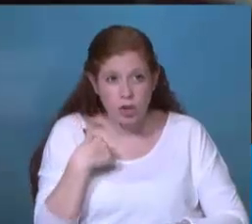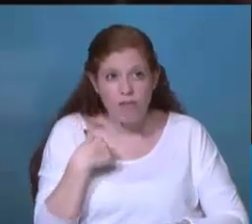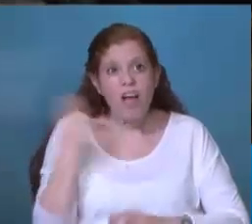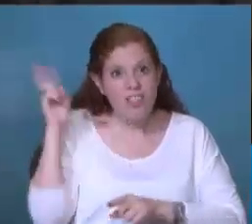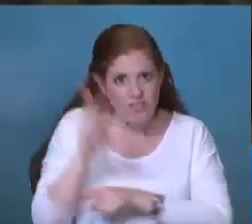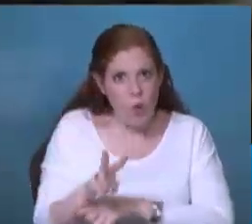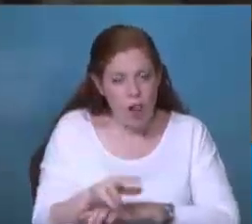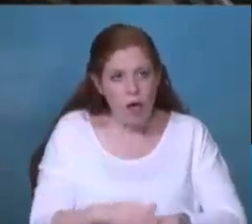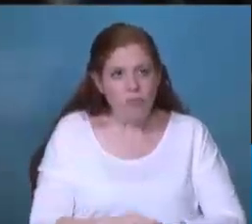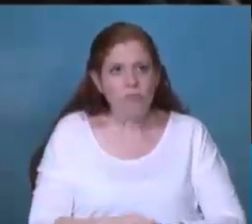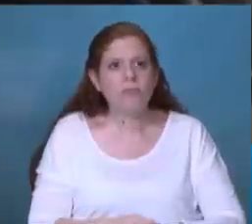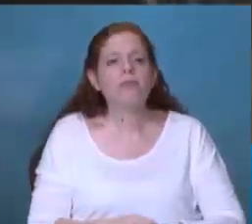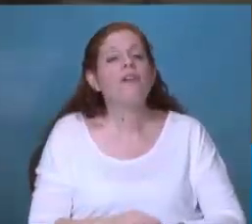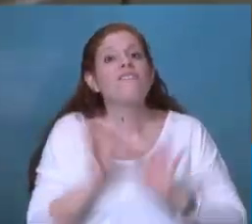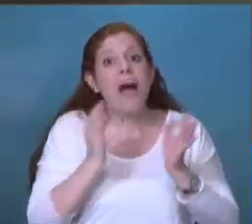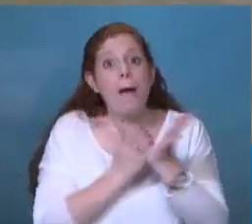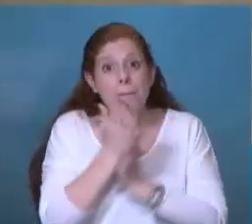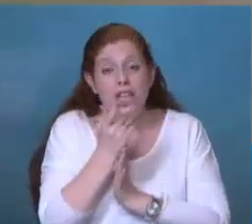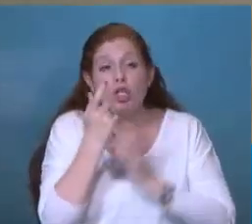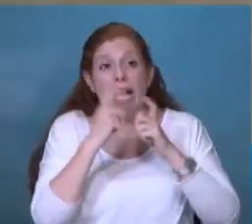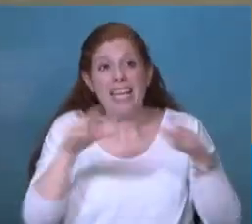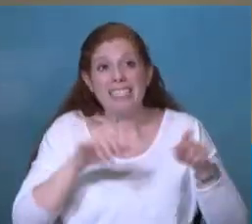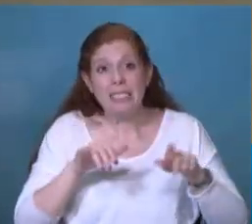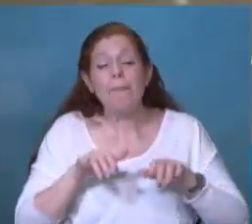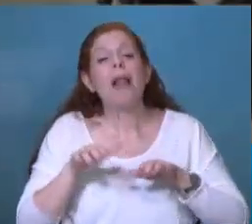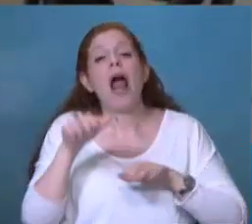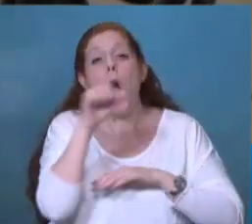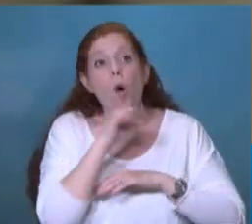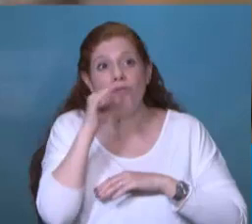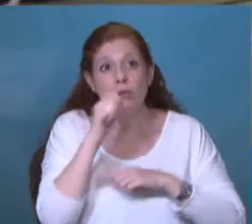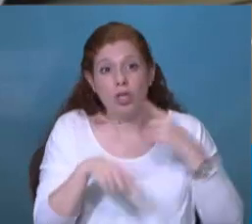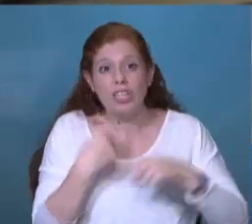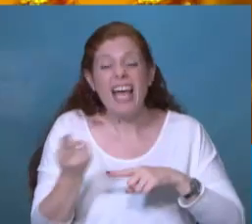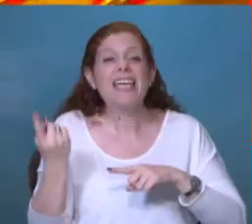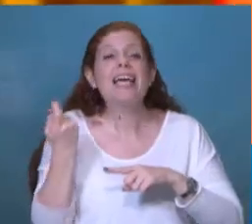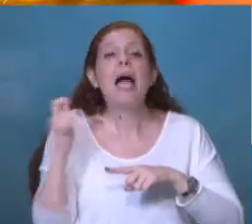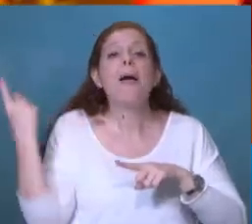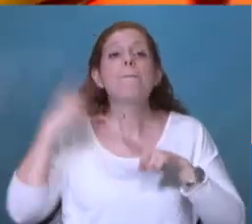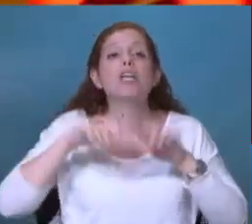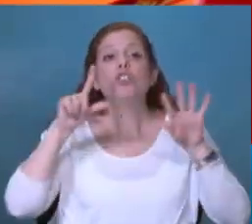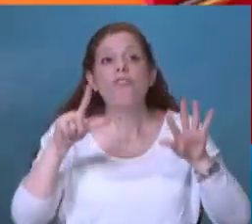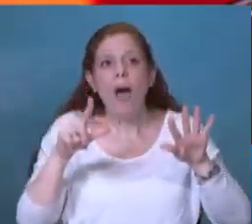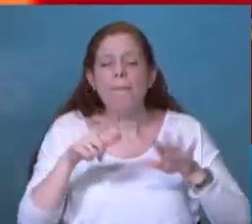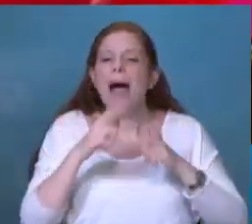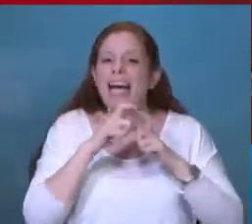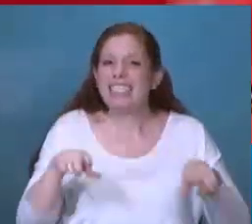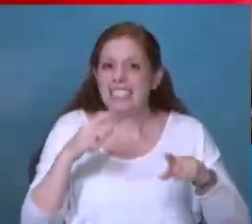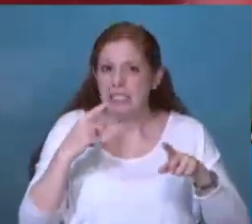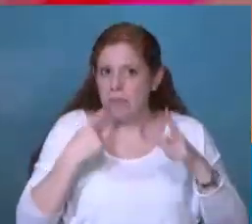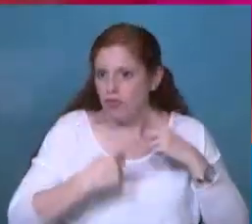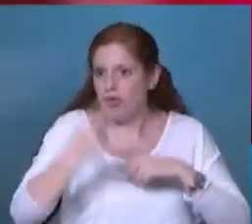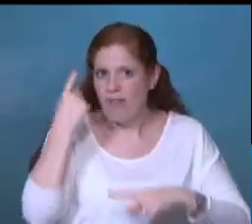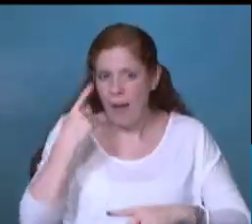off. והאמת, כשהכרטיסים לאירוויזיון השנה יקרים פי 7 מהכרטיסים לתחרות בשנה שעברה